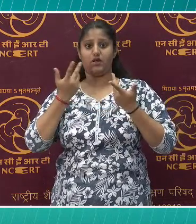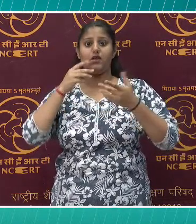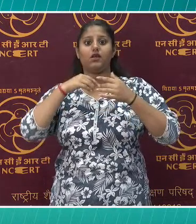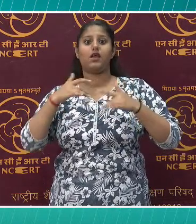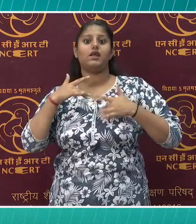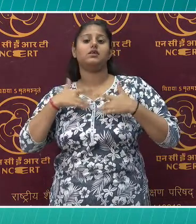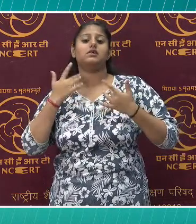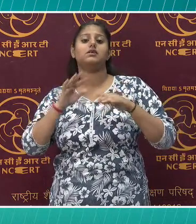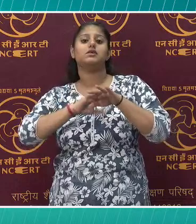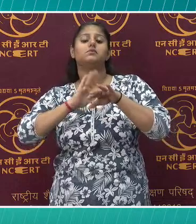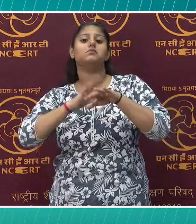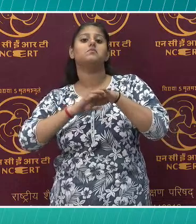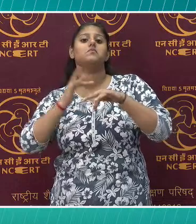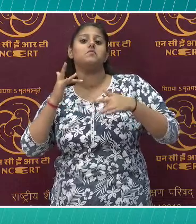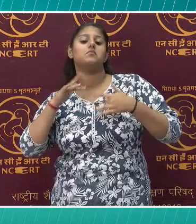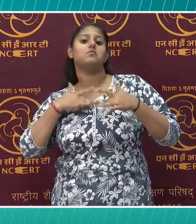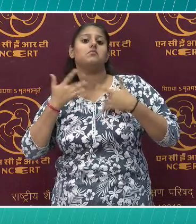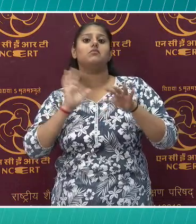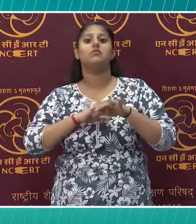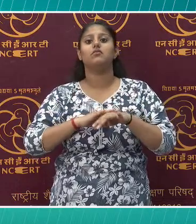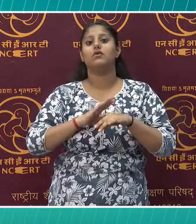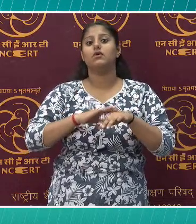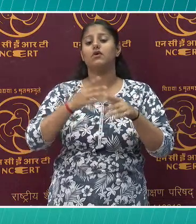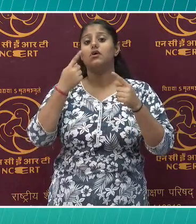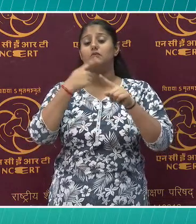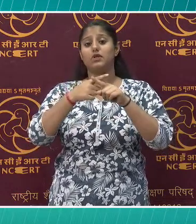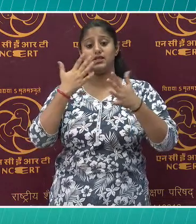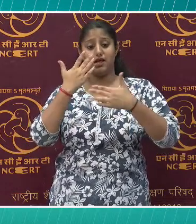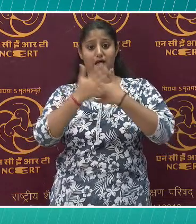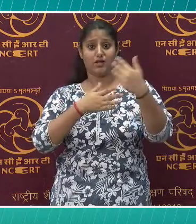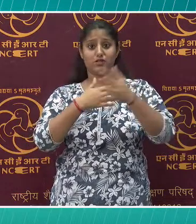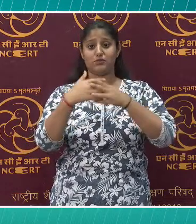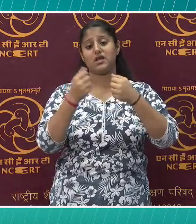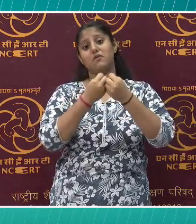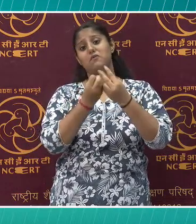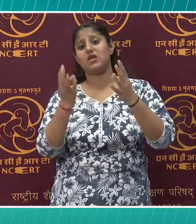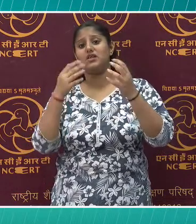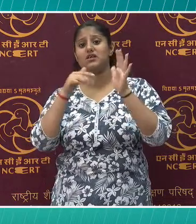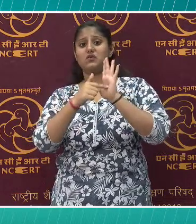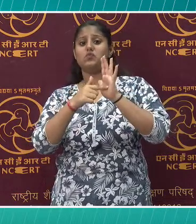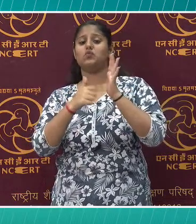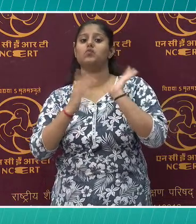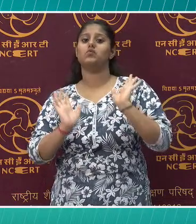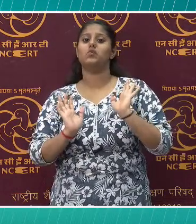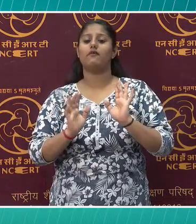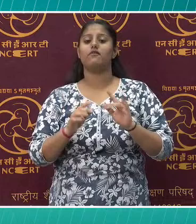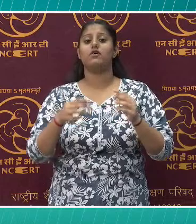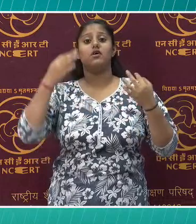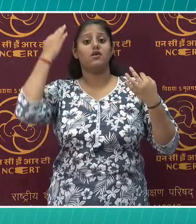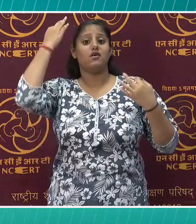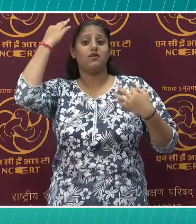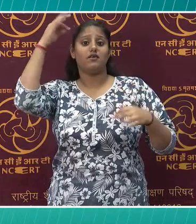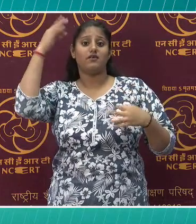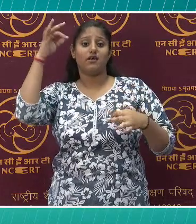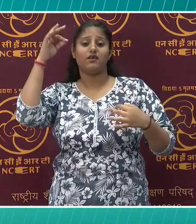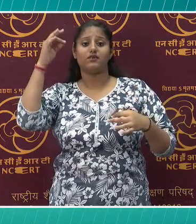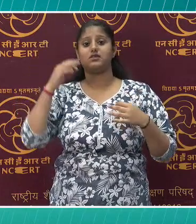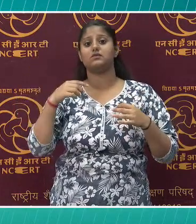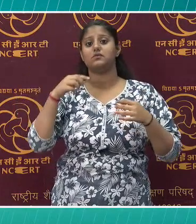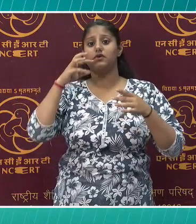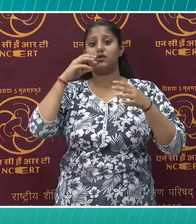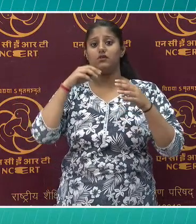अनुभव होता है और अपने हाथों से ही आप बहुत कुछ दिखा सकते हैं। Then dance has, you know, your